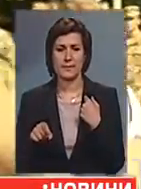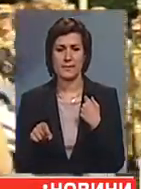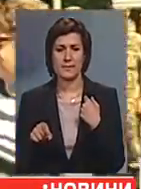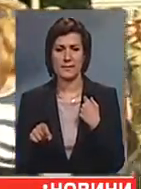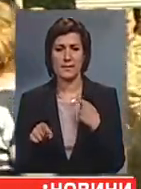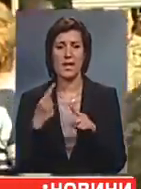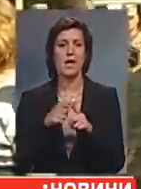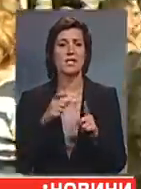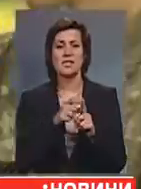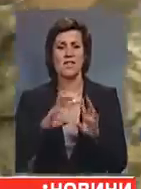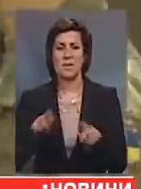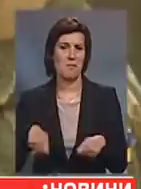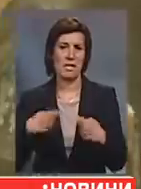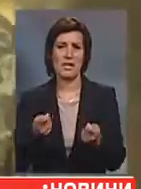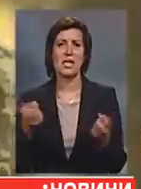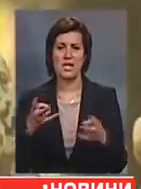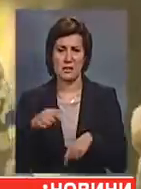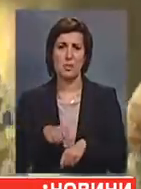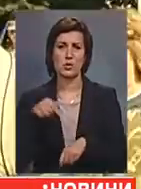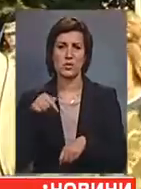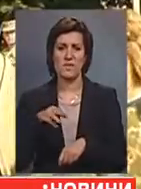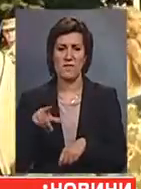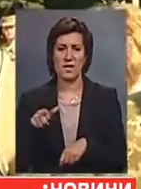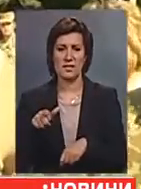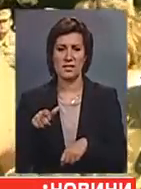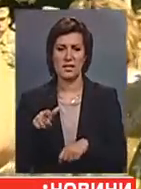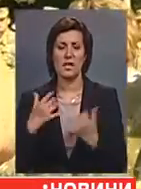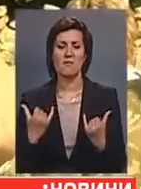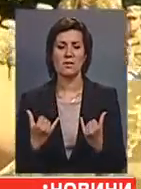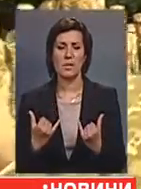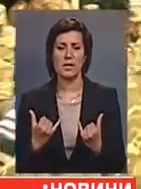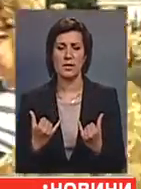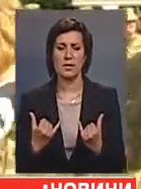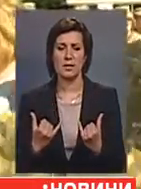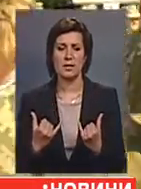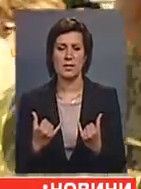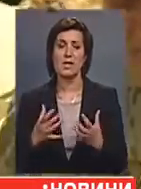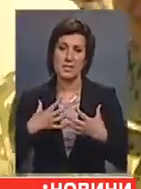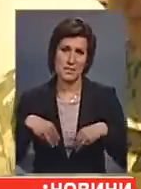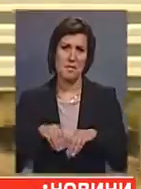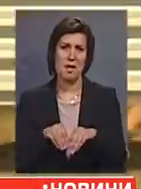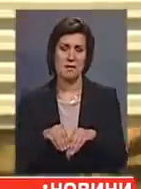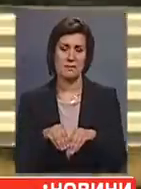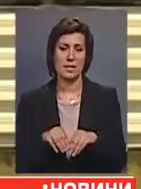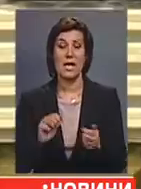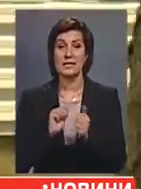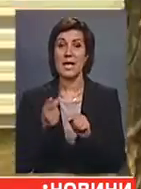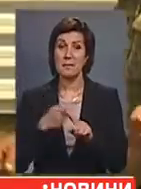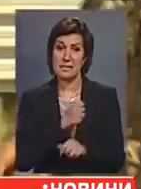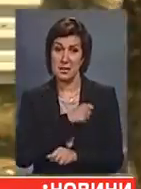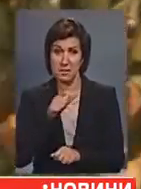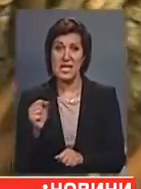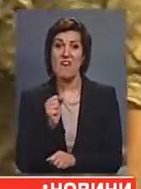Это словами не передать. Это надо почувствовать. Вот это теперь сім'я. Замість цих